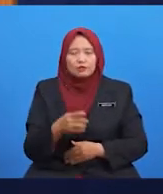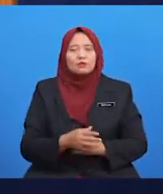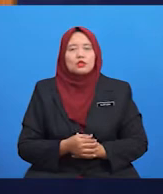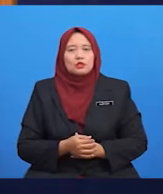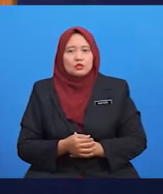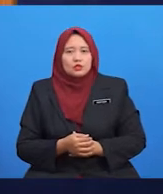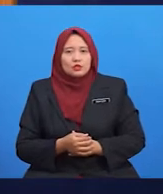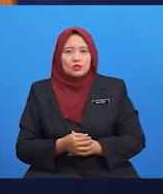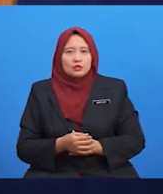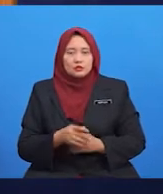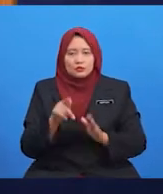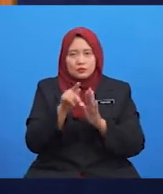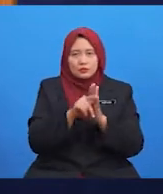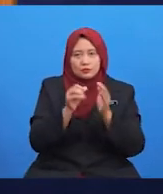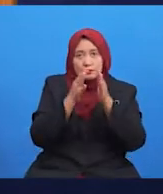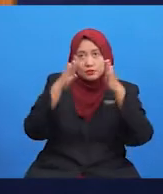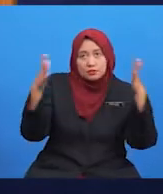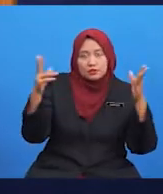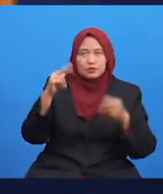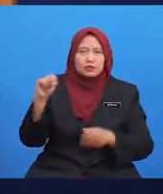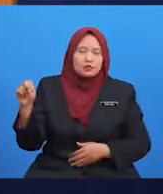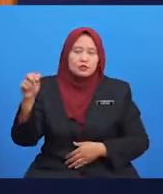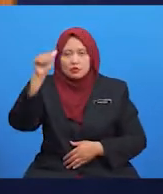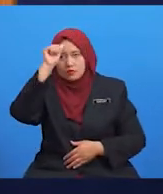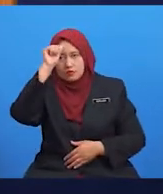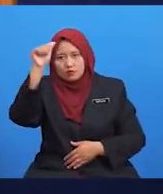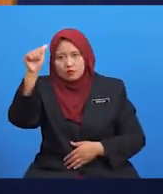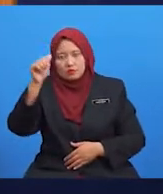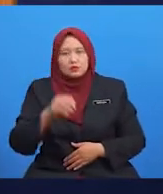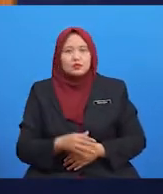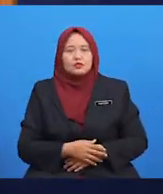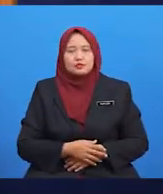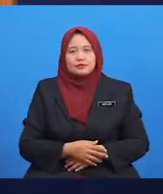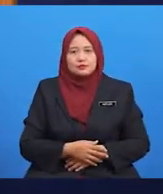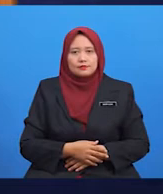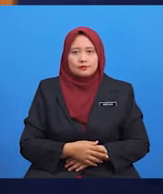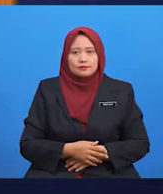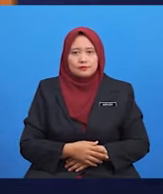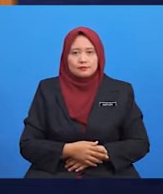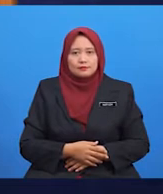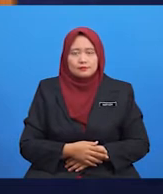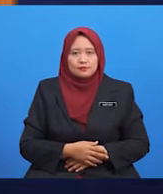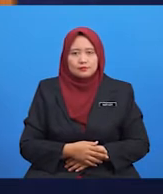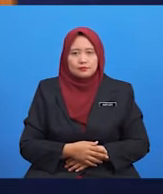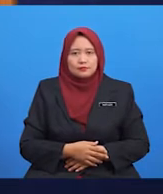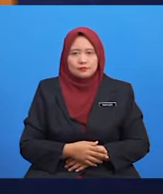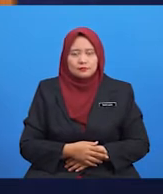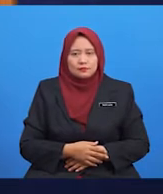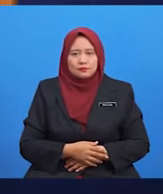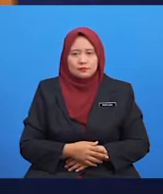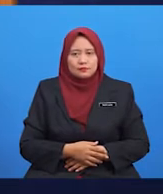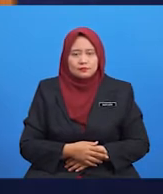denyut jantungnya, dia menyambung doa yang tertinggal. Minta